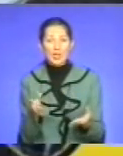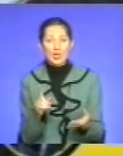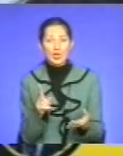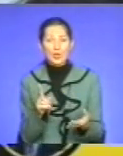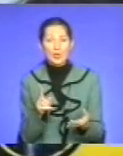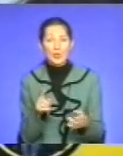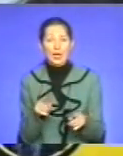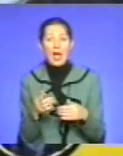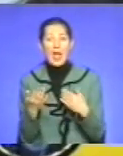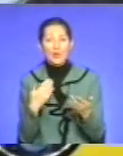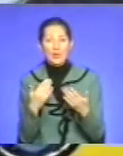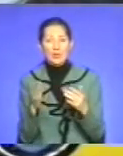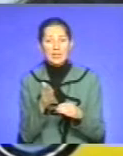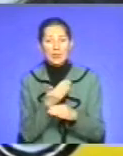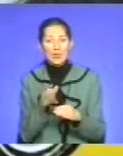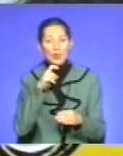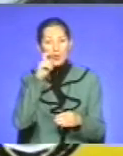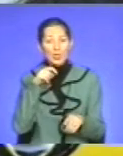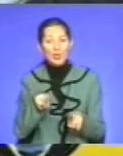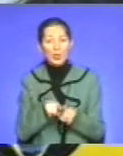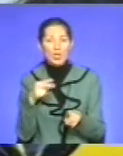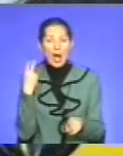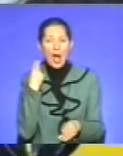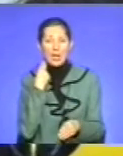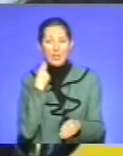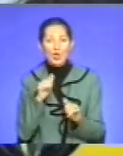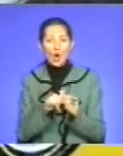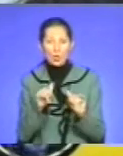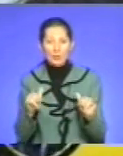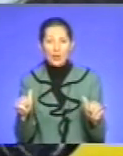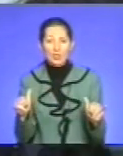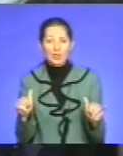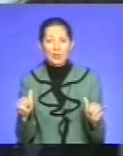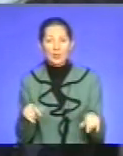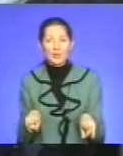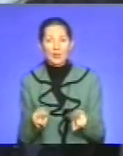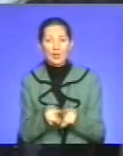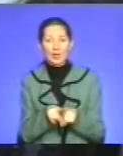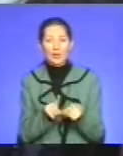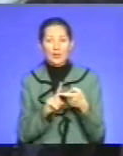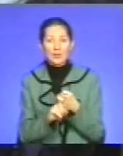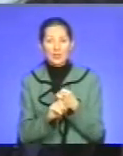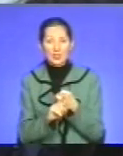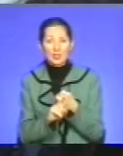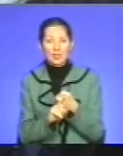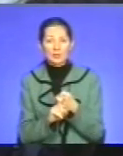зв'язки відносини між Україною та Англією розвивалися. Також зв'язки саме у